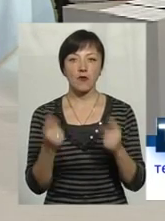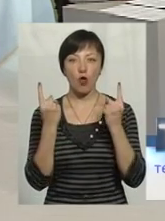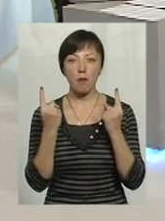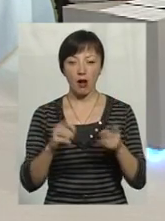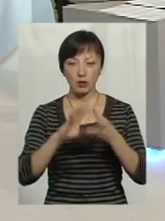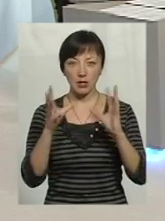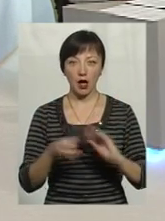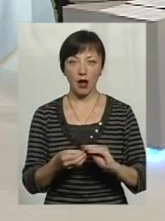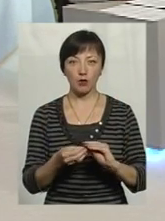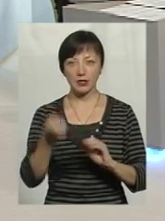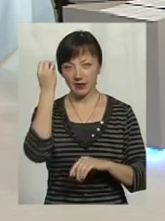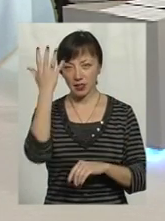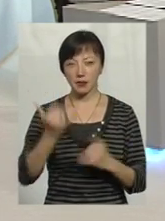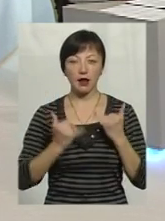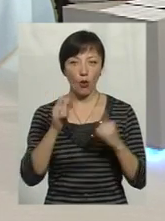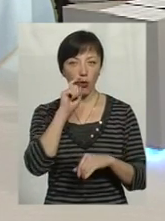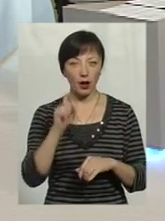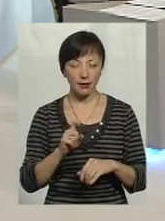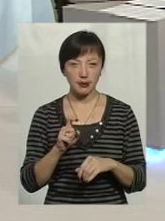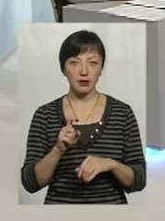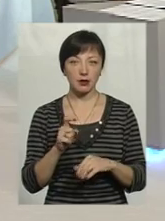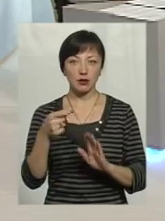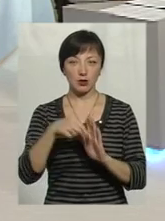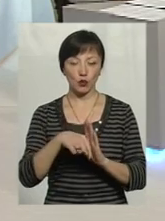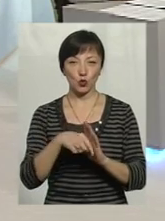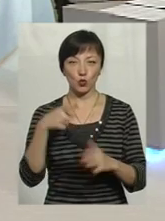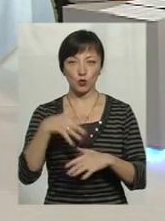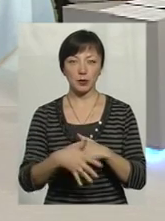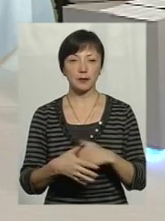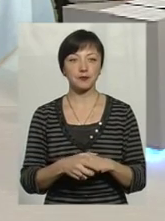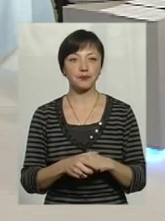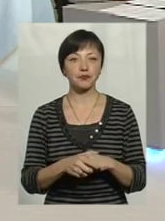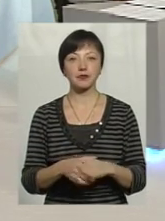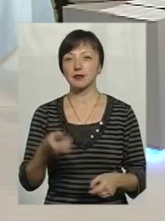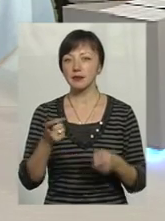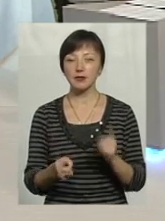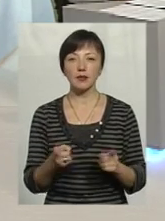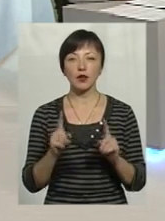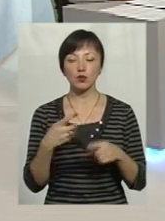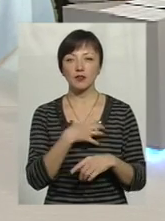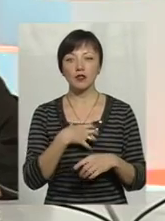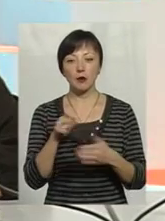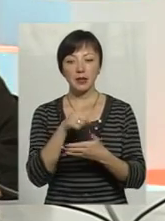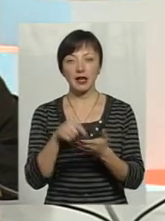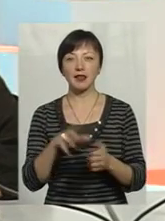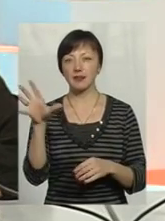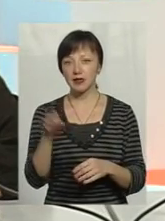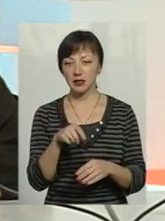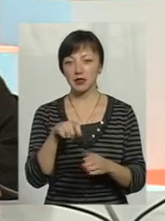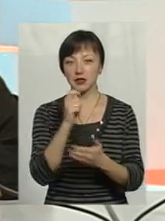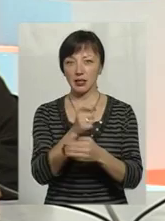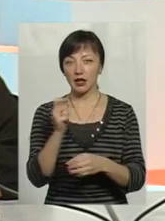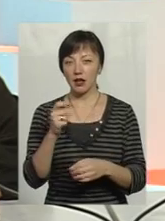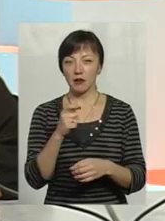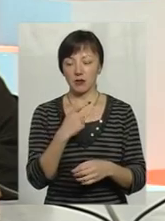такому загальноцивілізаційному для України, в межах України розрізі. Справді дуже слушне питання, тому що ми всі задаємо собі, кожен